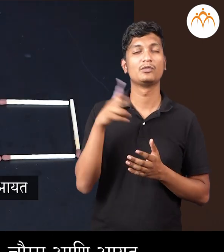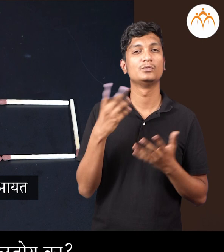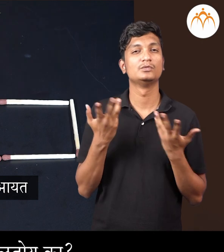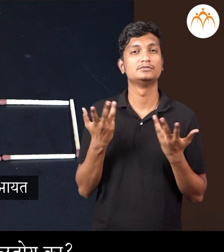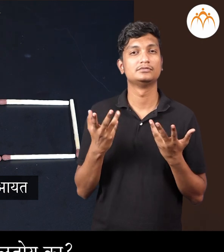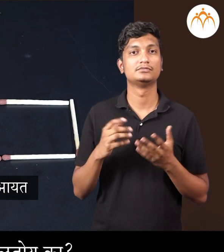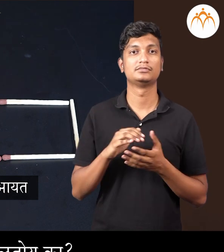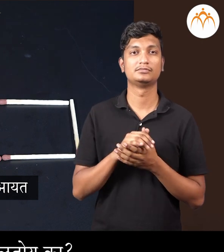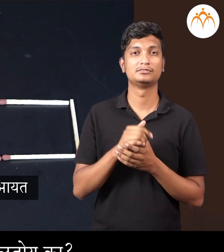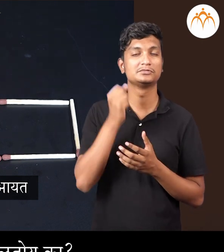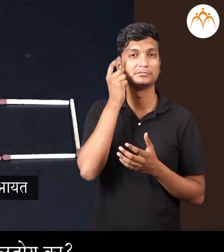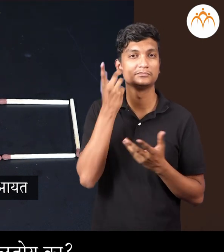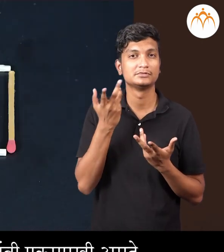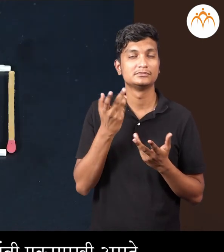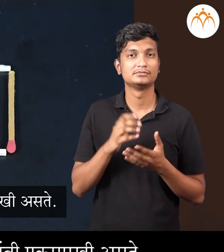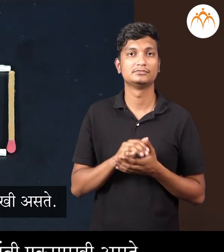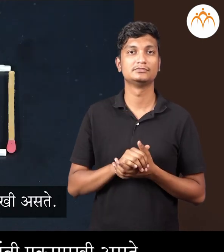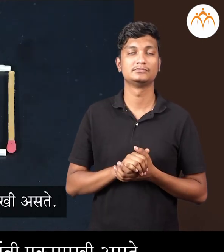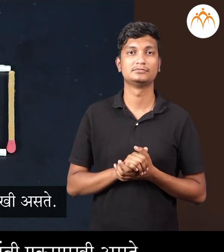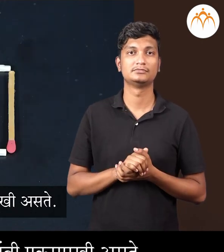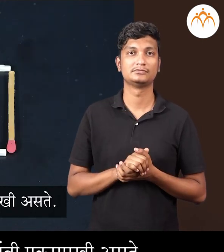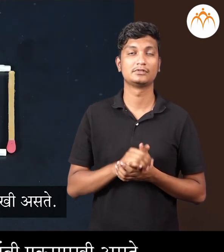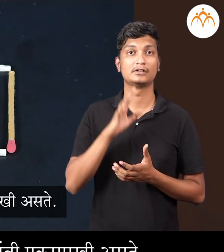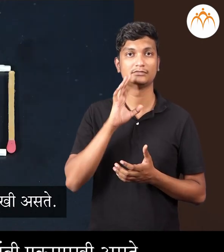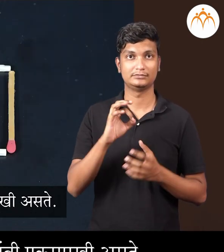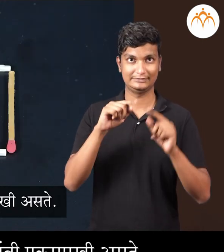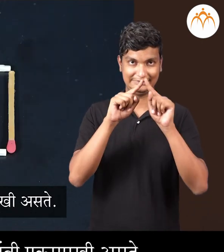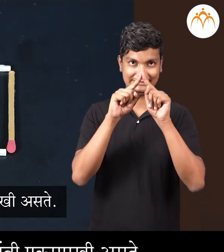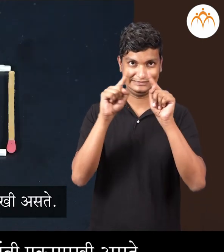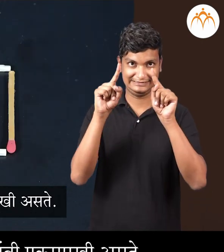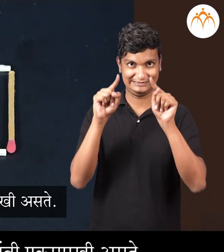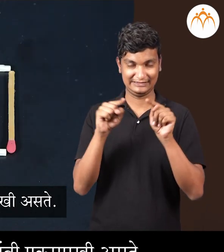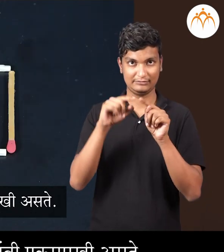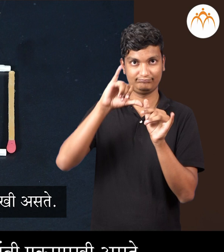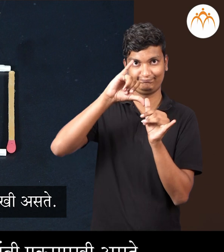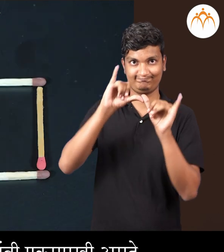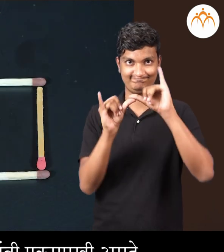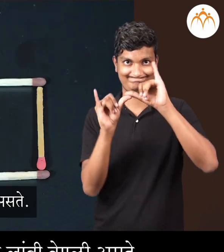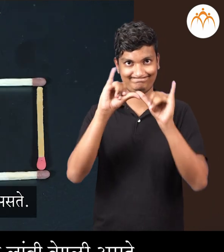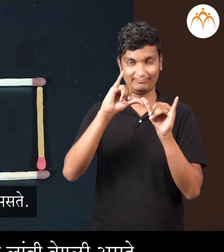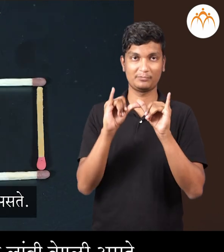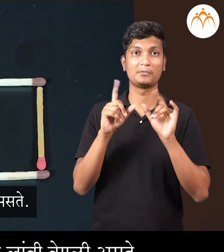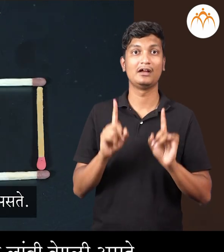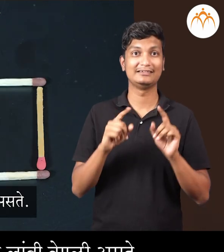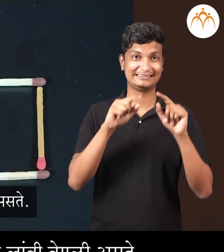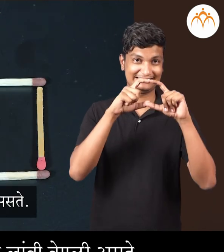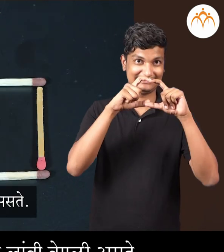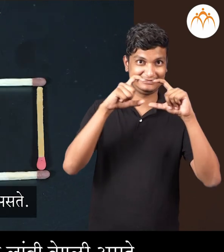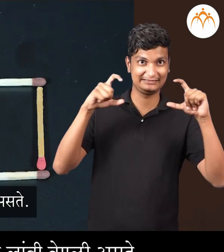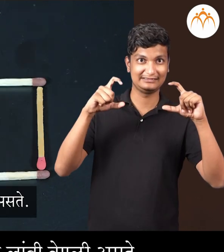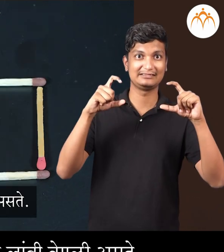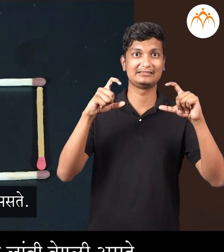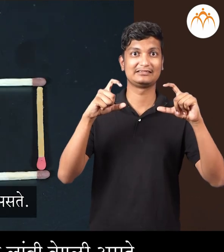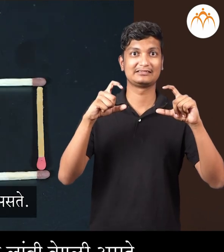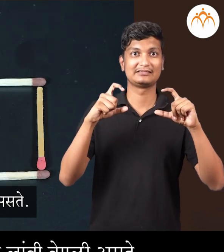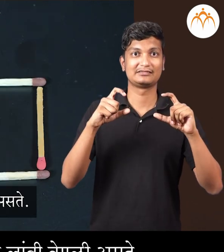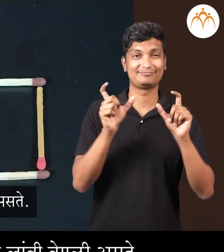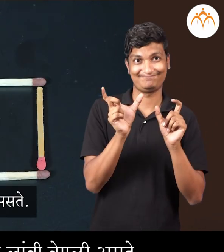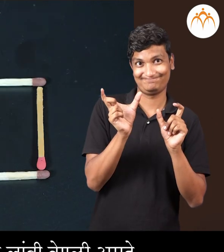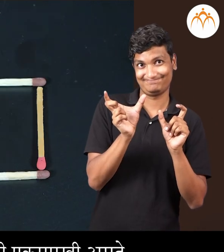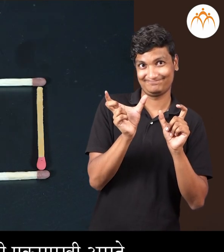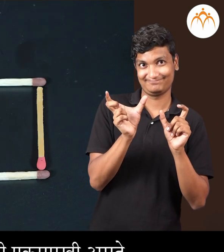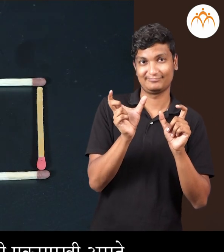आ